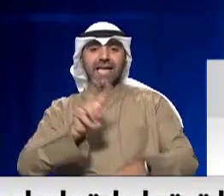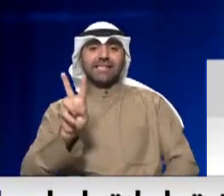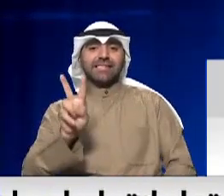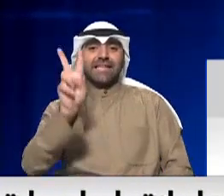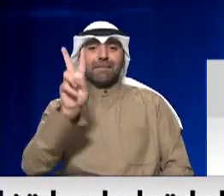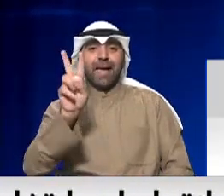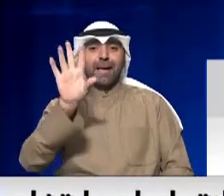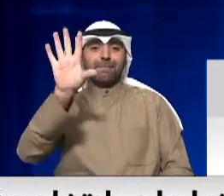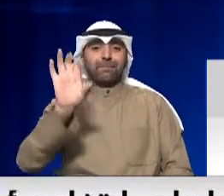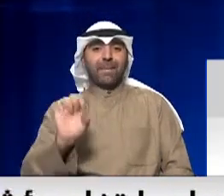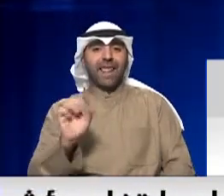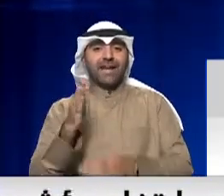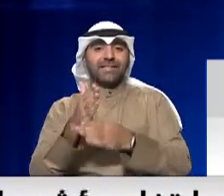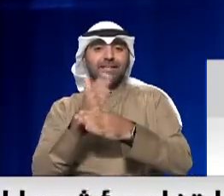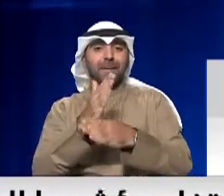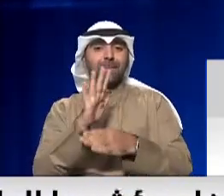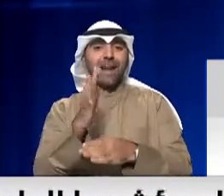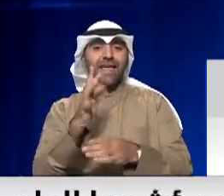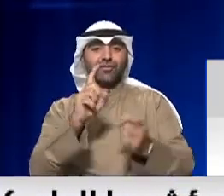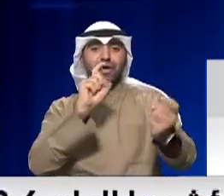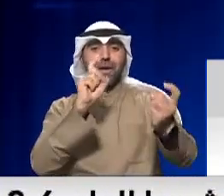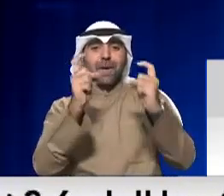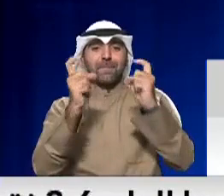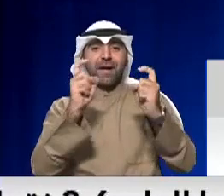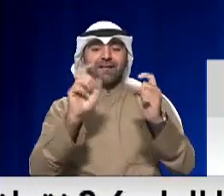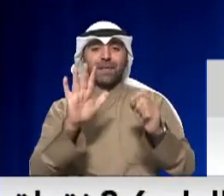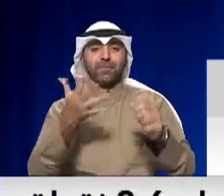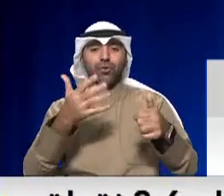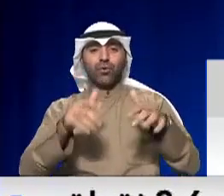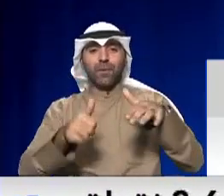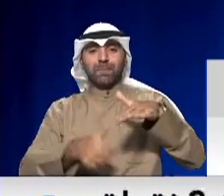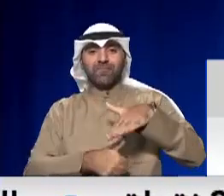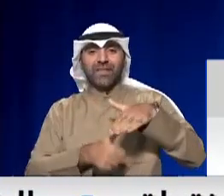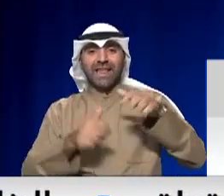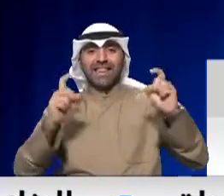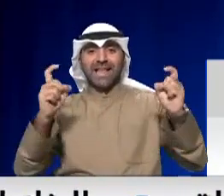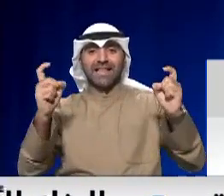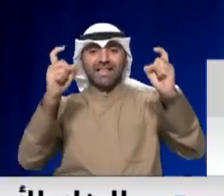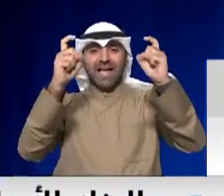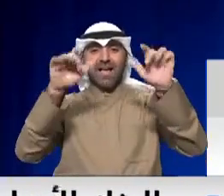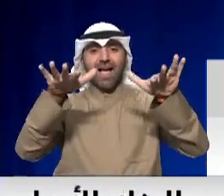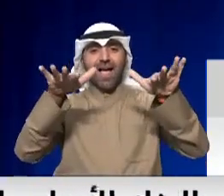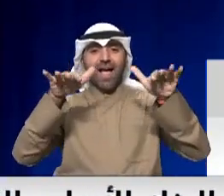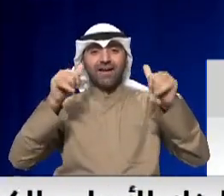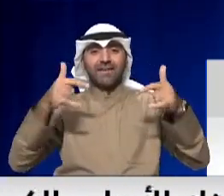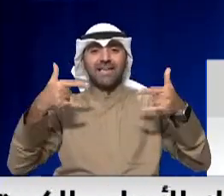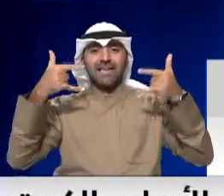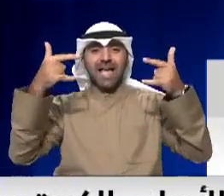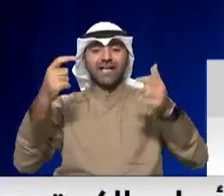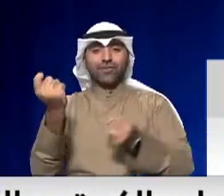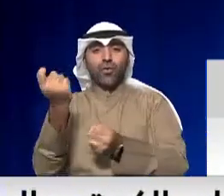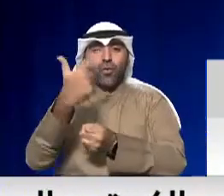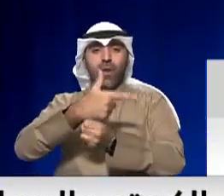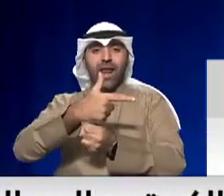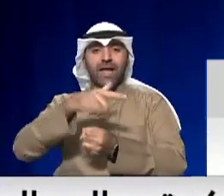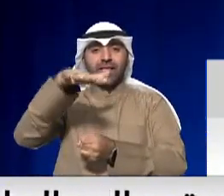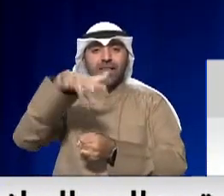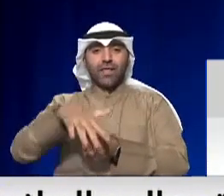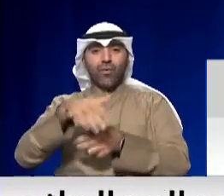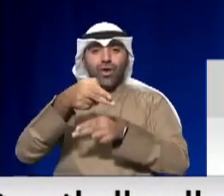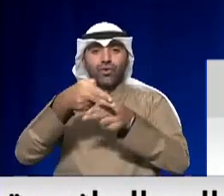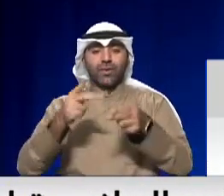1444 من الهجرة، الموافق 6 من فبراير 2023 ميلادي، بين فريقي النادي